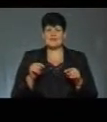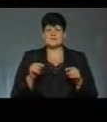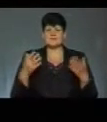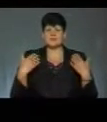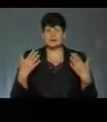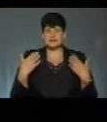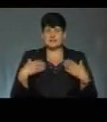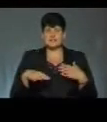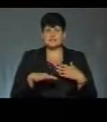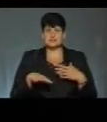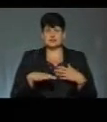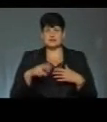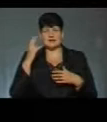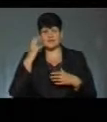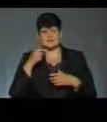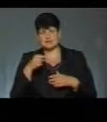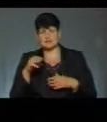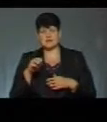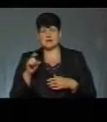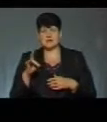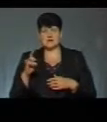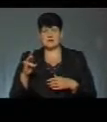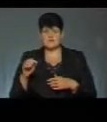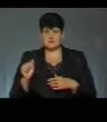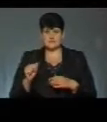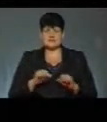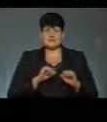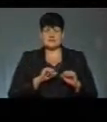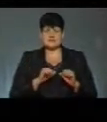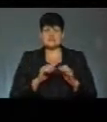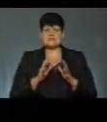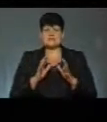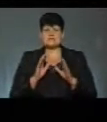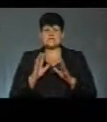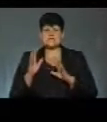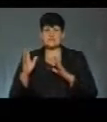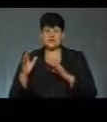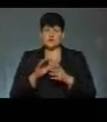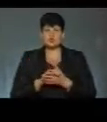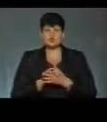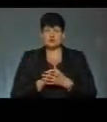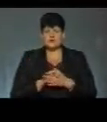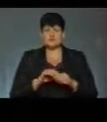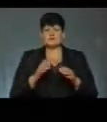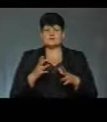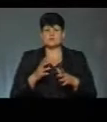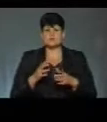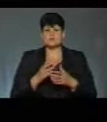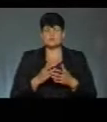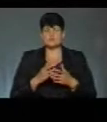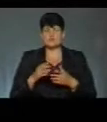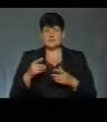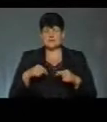адресою Київська-Тарнавського. Захисник садівничого товариства робітників і службовців Тернопільського відділення